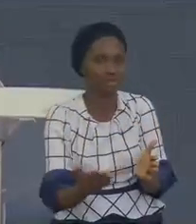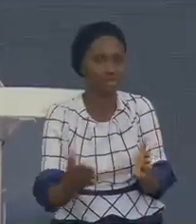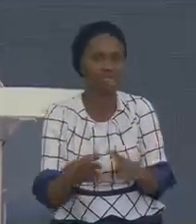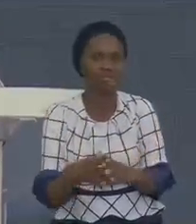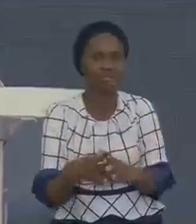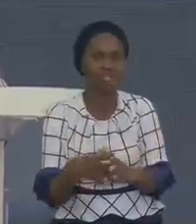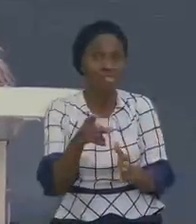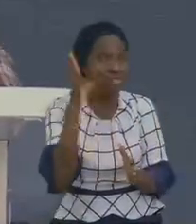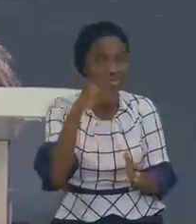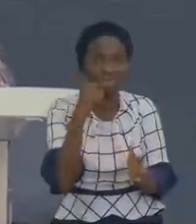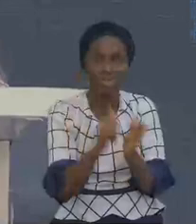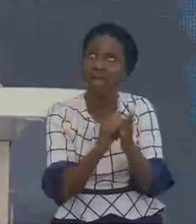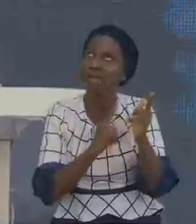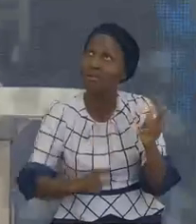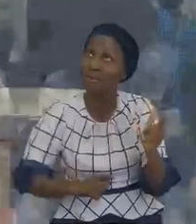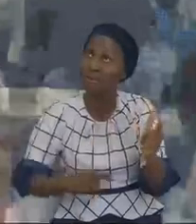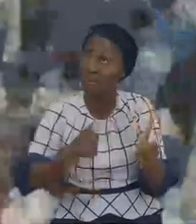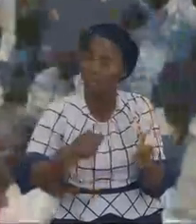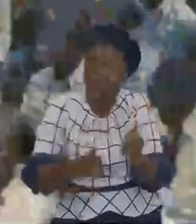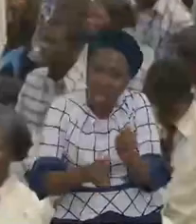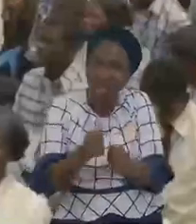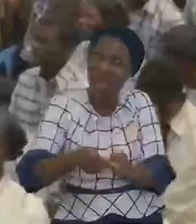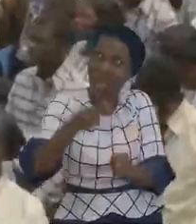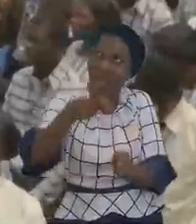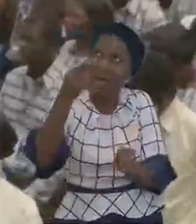la terre plus haute est ma poursuite.